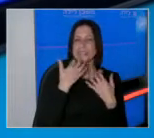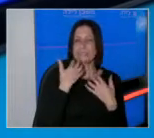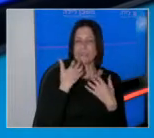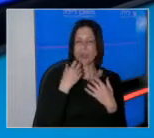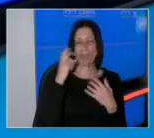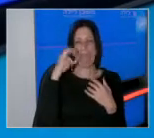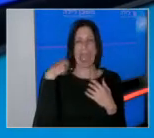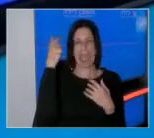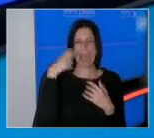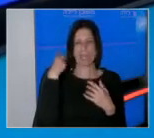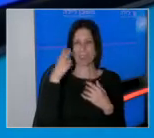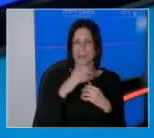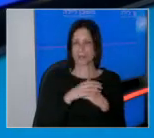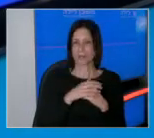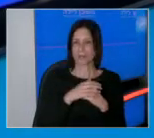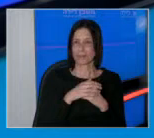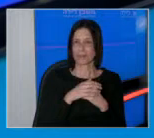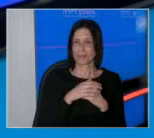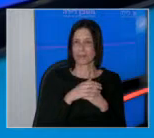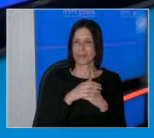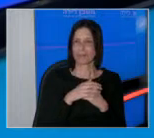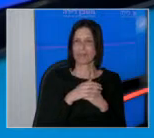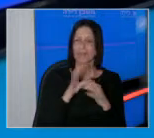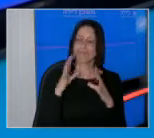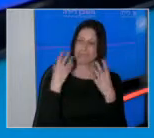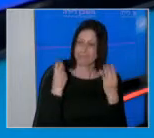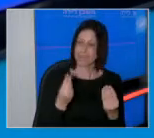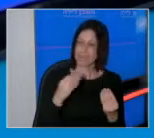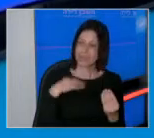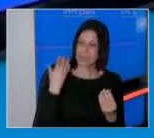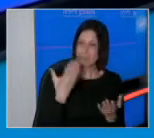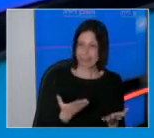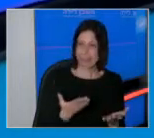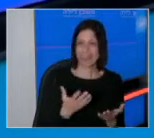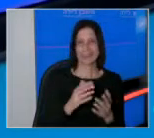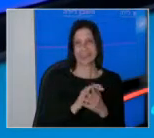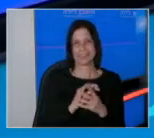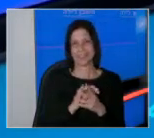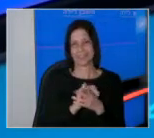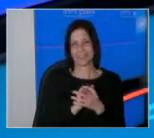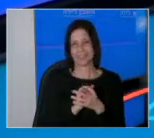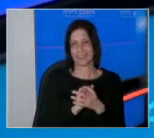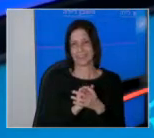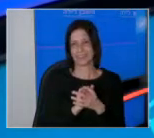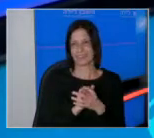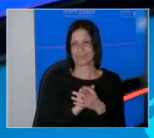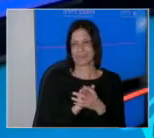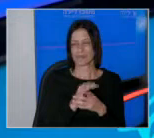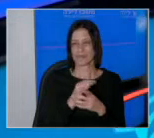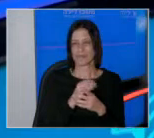בירושלים. יהודה, מסע אל חיר. מסע אל חיר, כיף אל חיל? וואלי, כול שיבטרף, אינת כיף